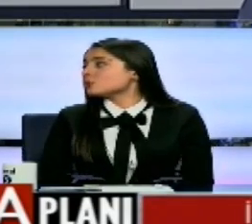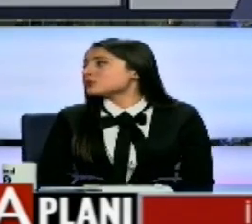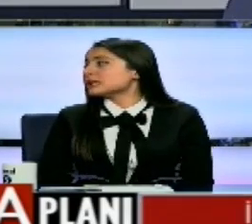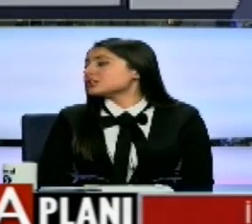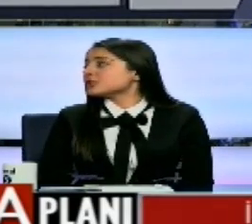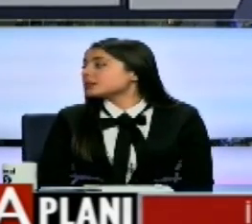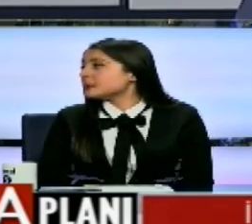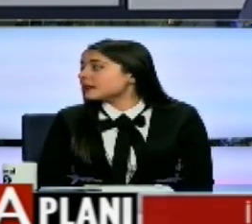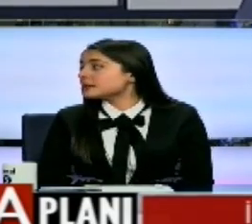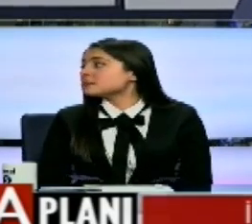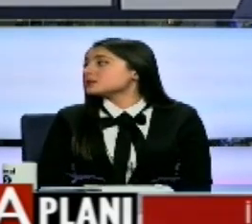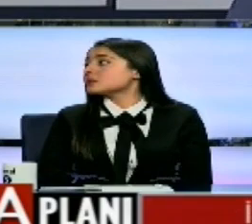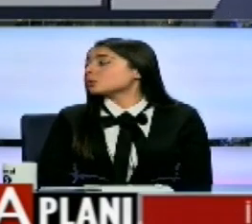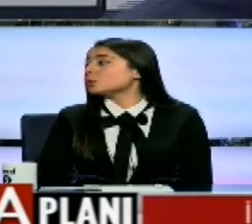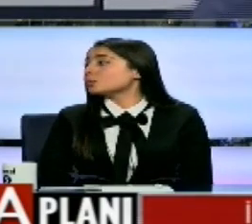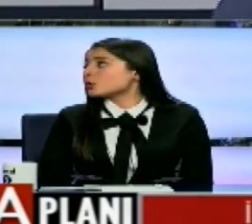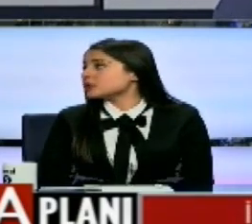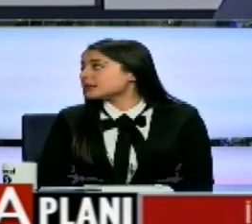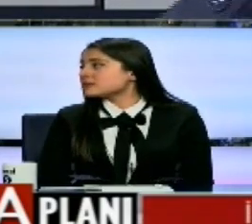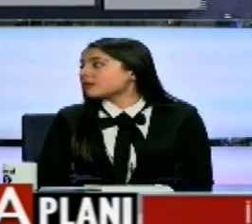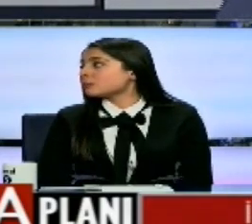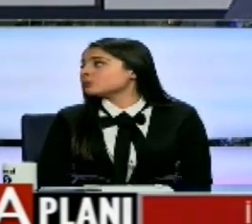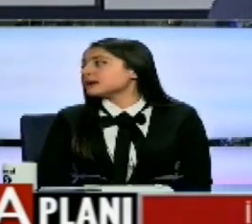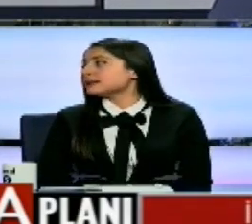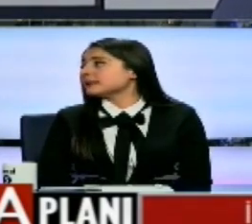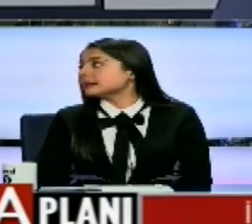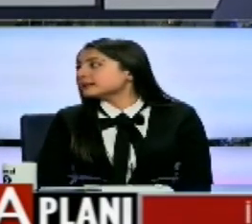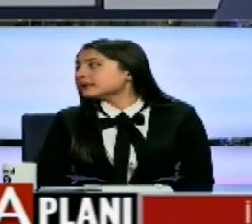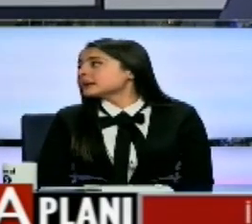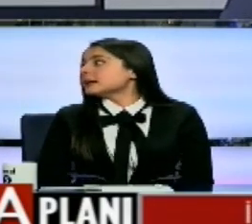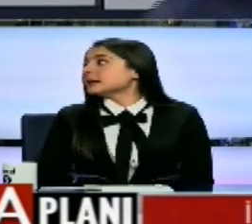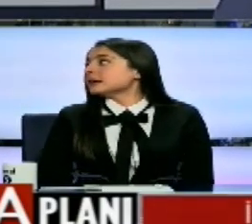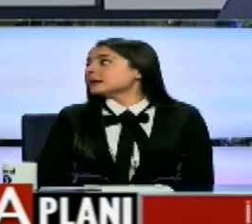istiyoruz. Çeşitli planlarımız, çok büyük projelerimiz var bunlarla ilgili.